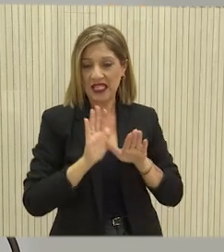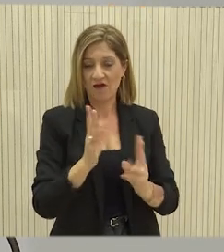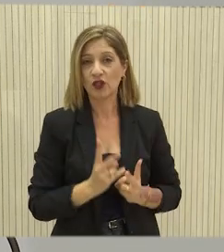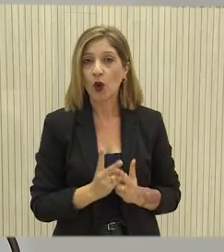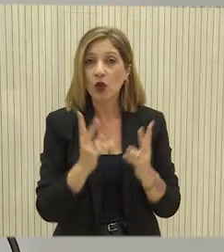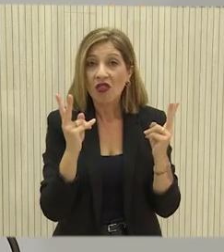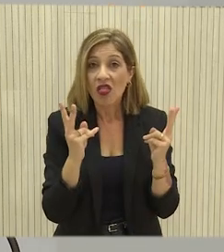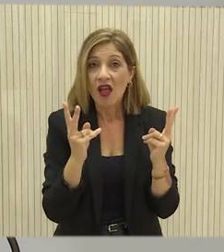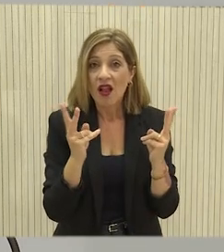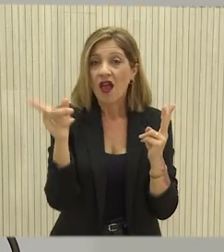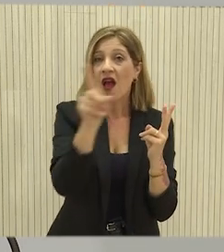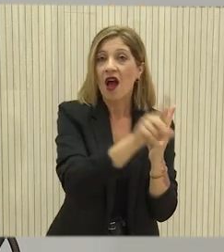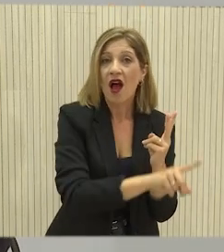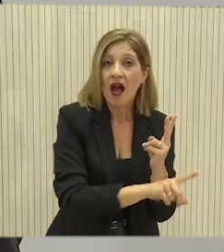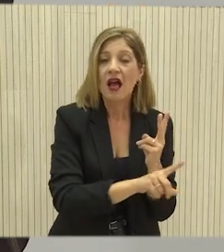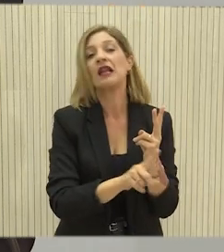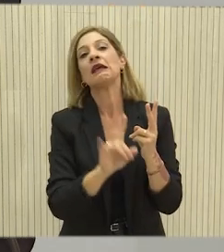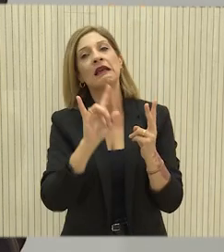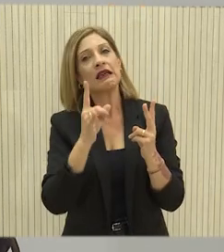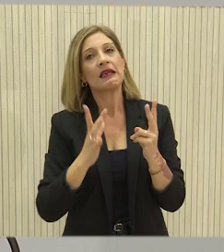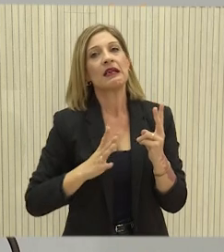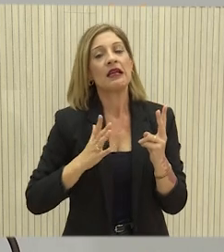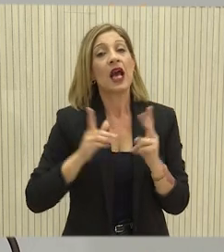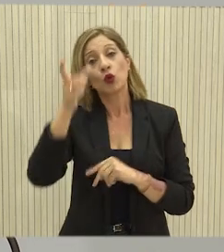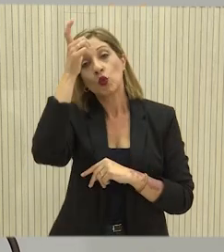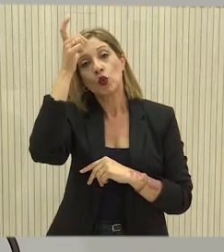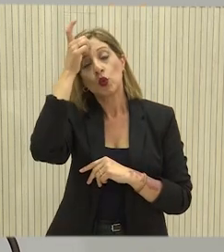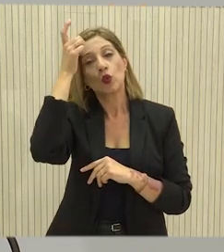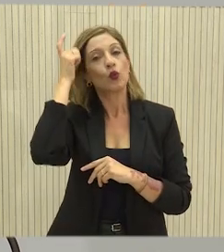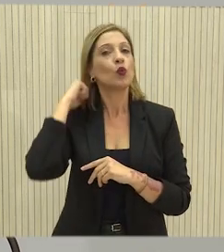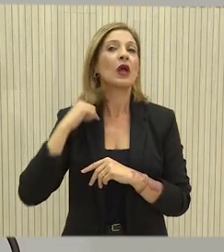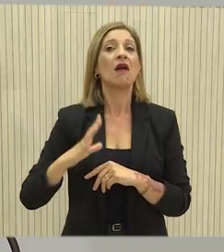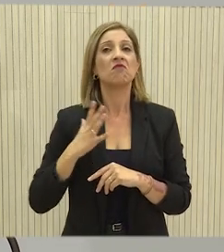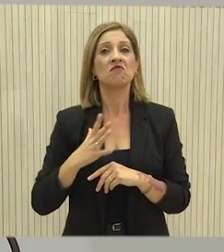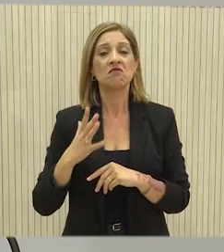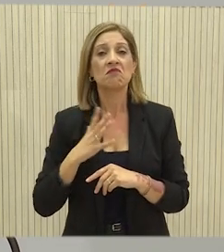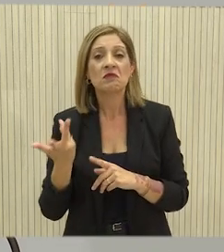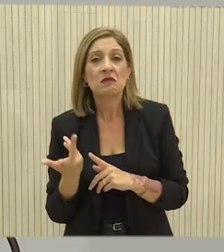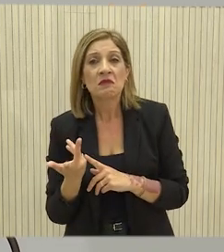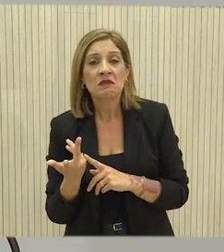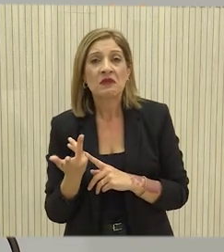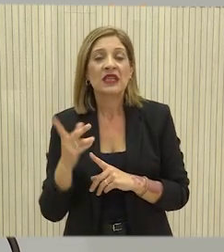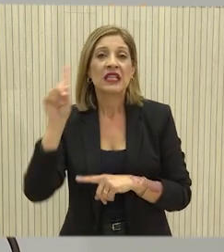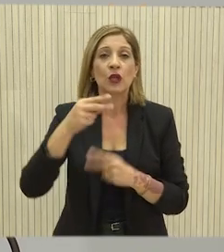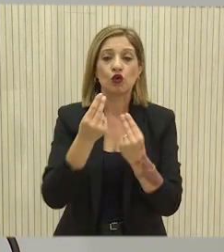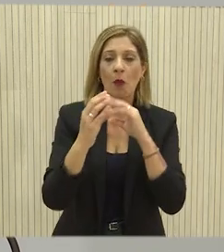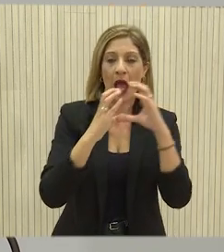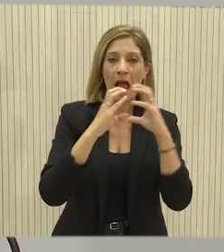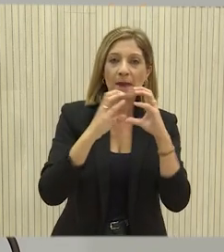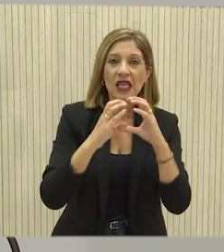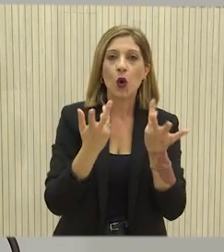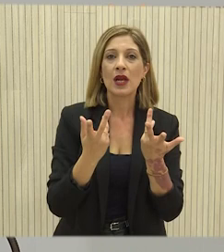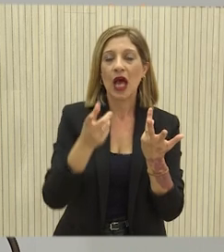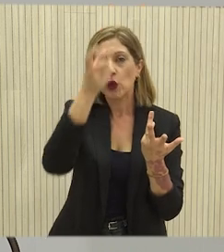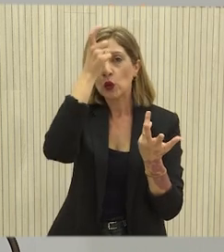εκτός οποιασδήποτε διασύνδεσης, όπως το ζητάει η τουρκική πλευρά, απλά και μόνο για να υπάρξει αυτή η επαφή και επικοινωνία για να δούμε αν